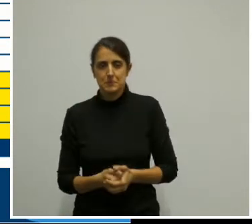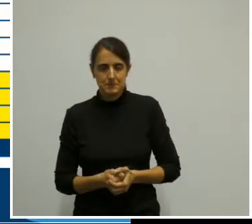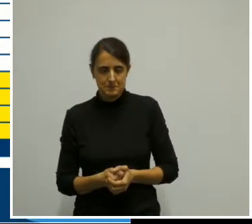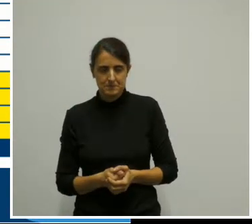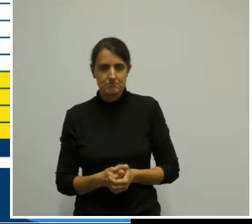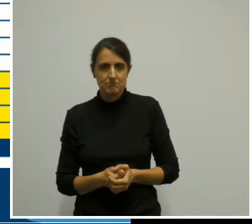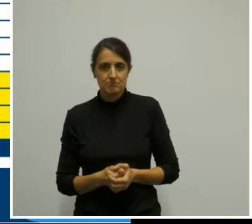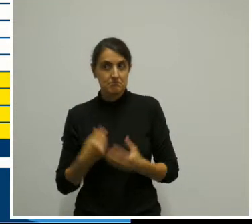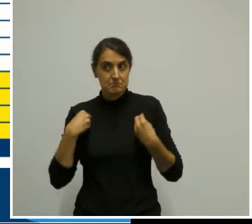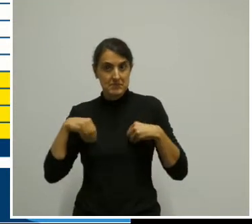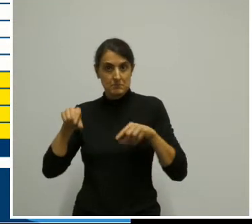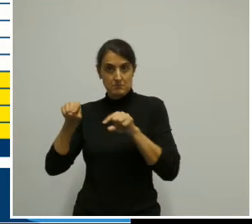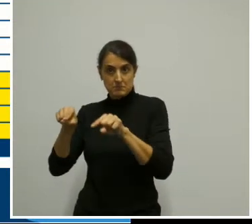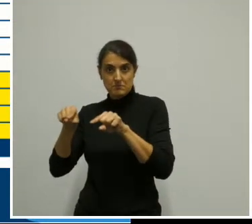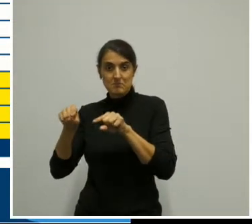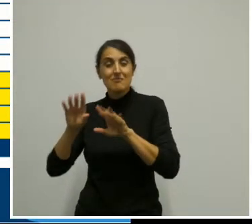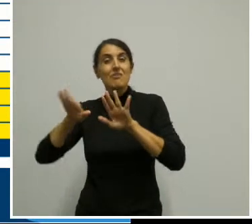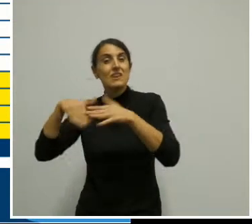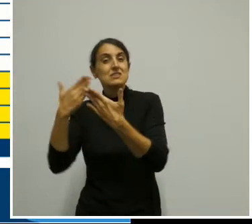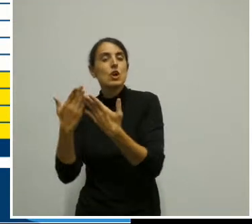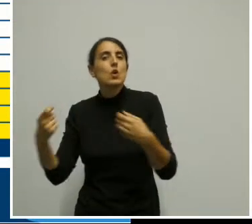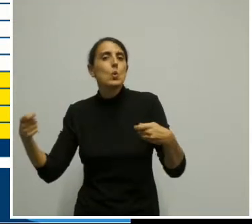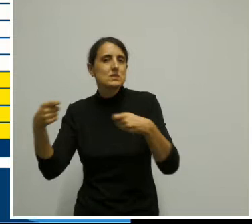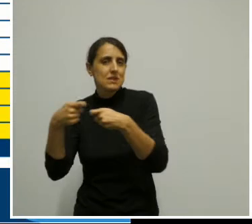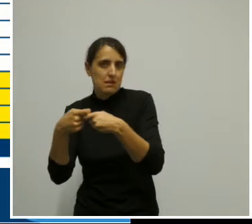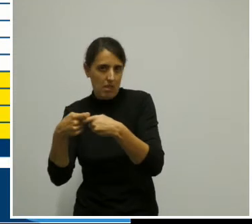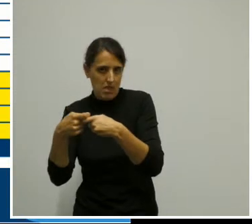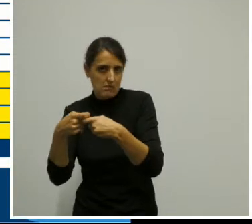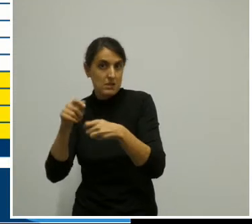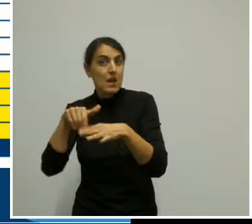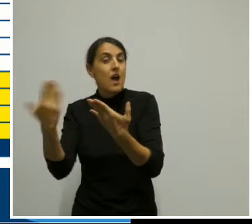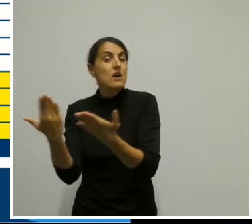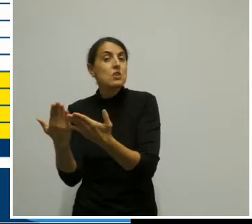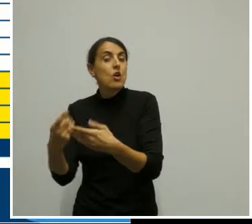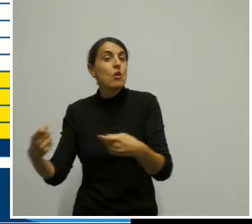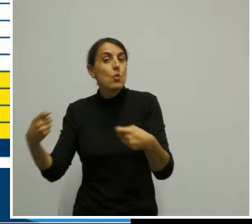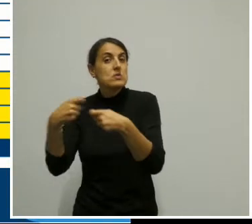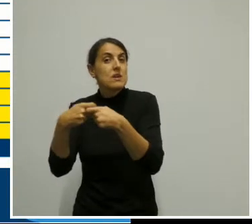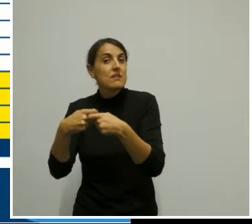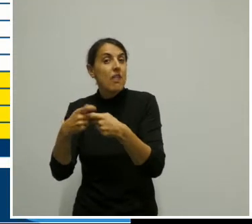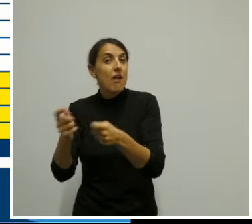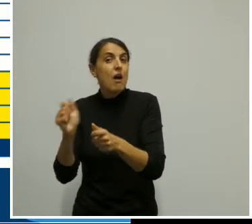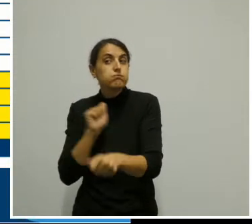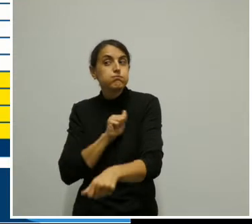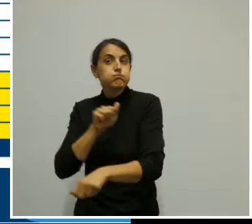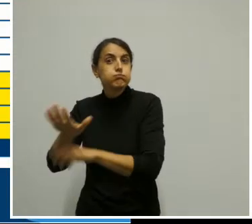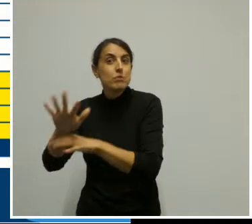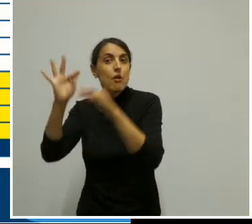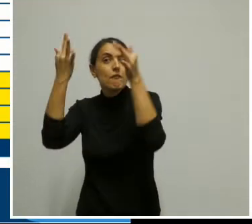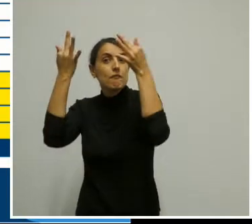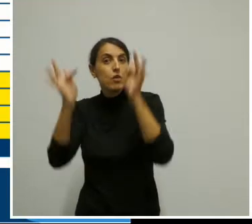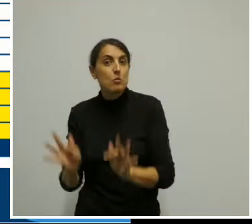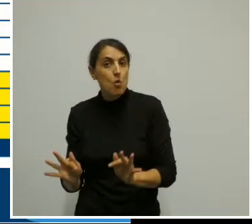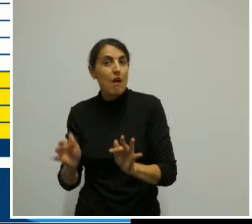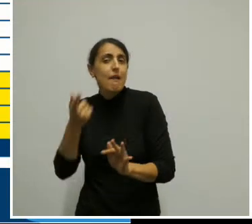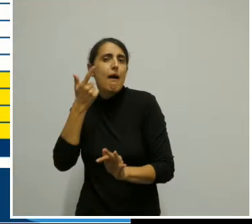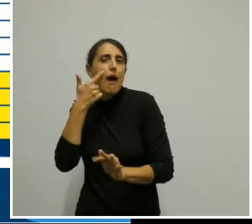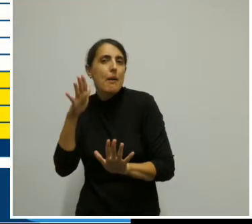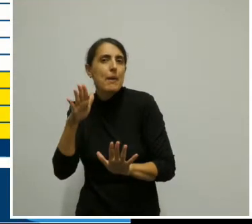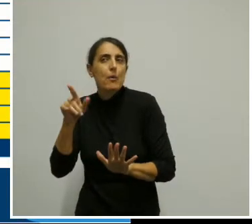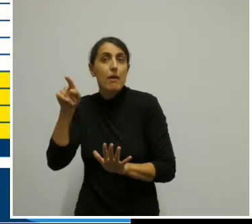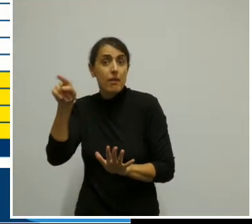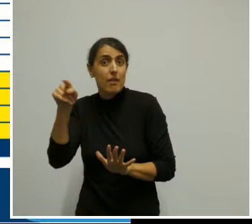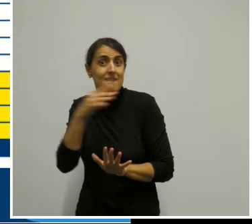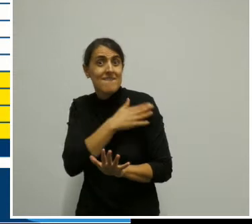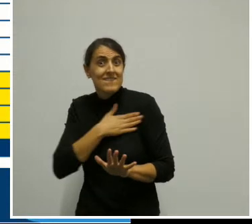Aquí és el mateix respecte a la concertada. A l'escola concertada se'ls va passar un formulari per si també volien